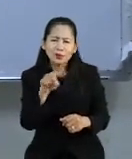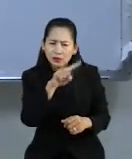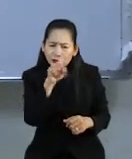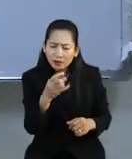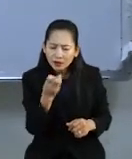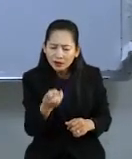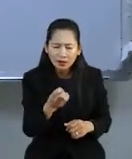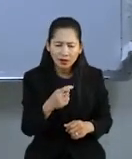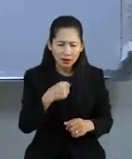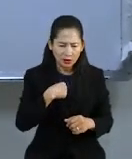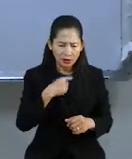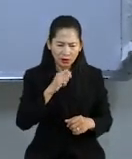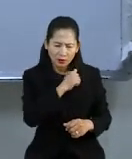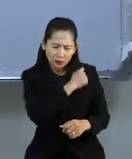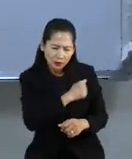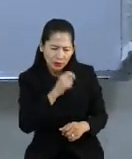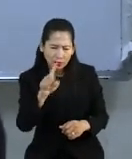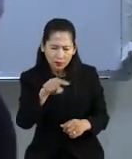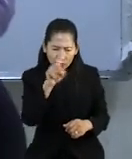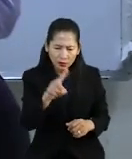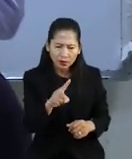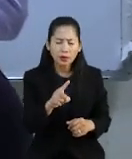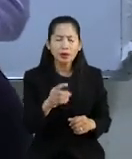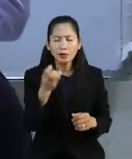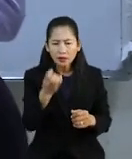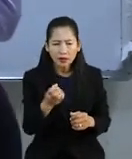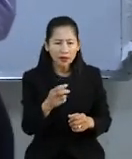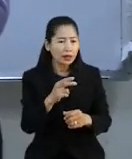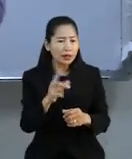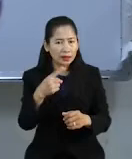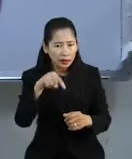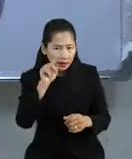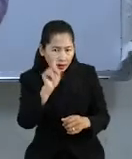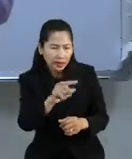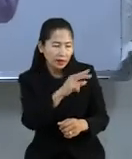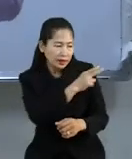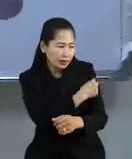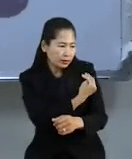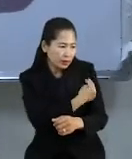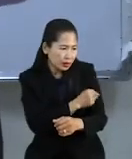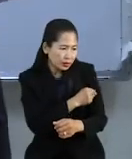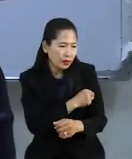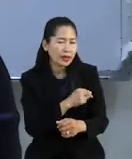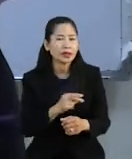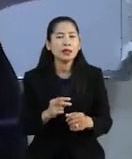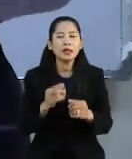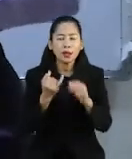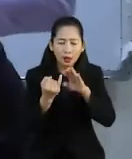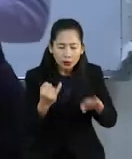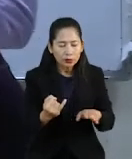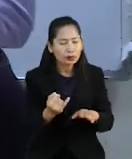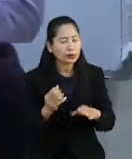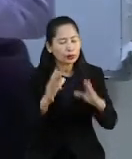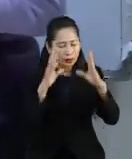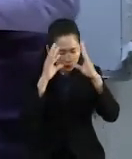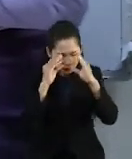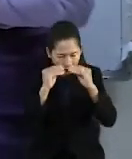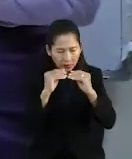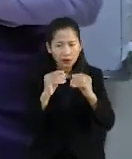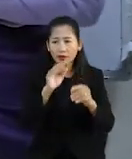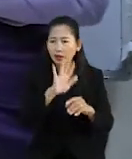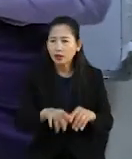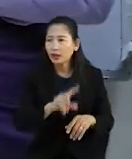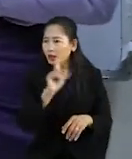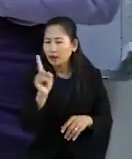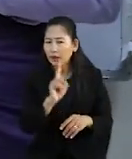chà khi nhóm sầm xưa bẩn tật ta mình ti pet con thẹt bộ phá sắp thật nơi ấy nè chà mình chẳng cứ tẹt tông cho mình